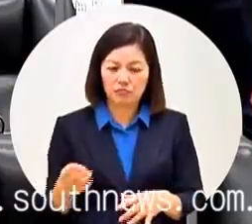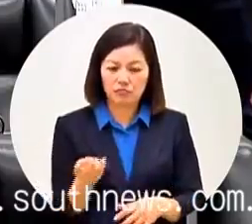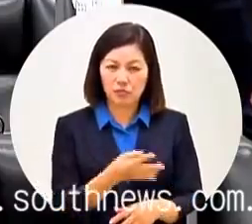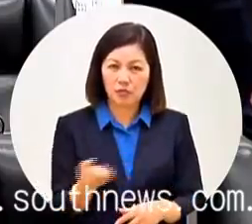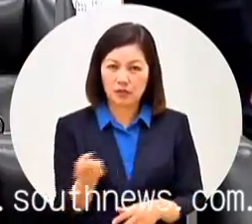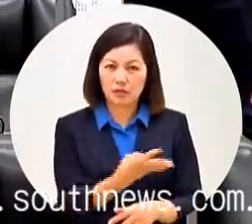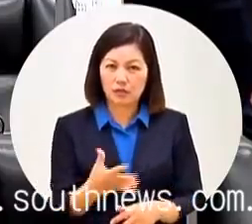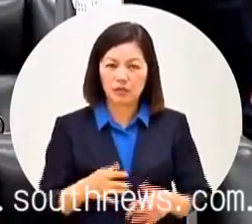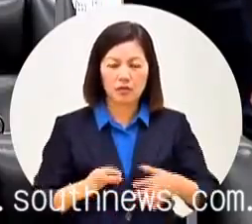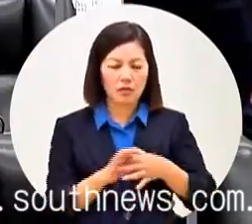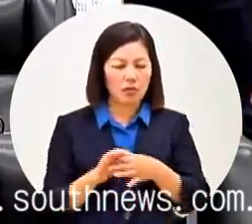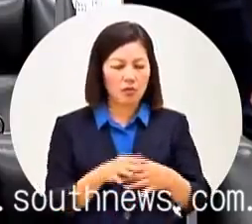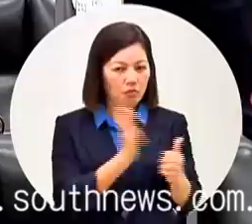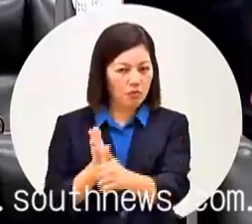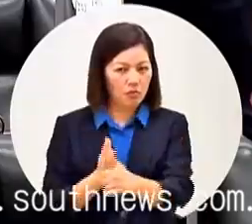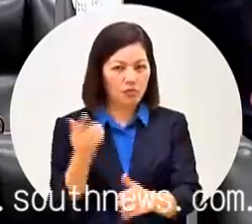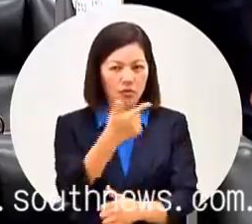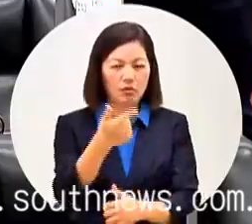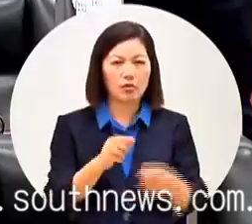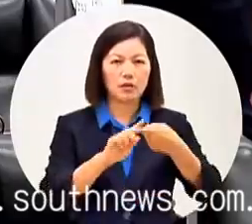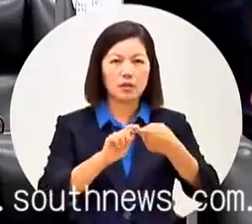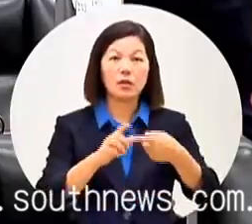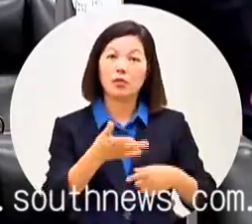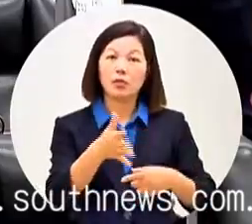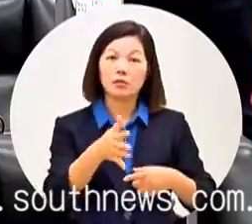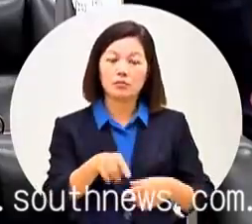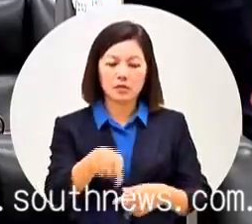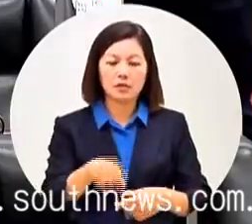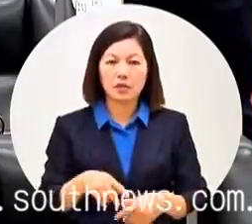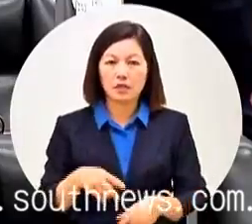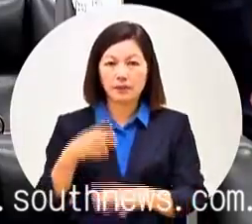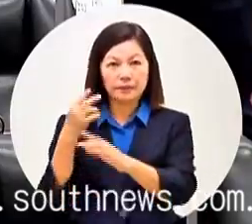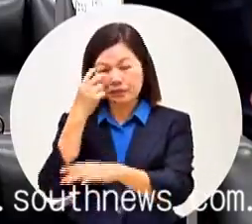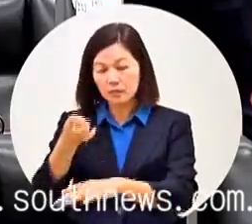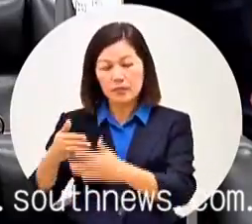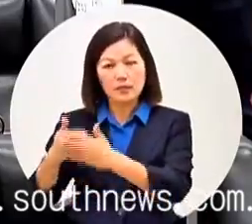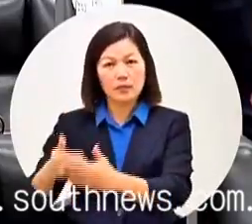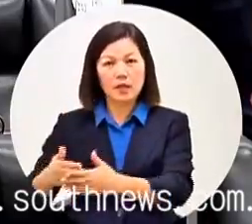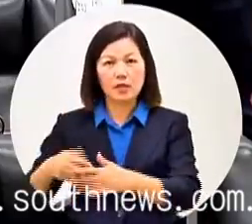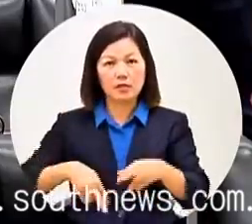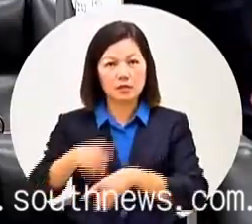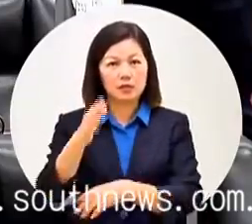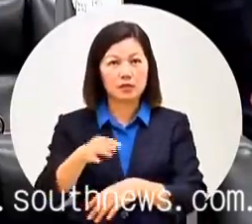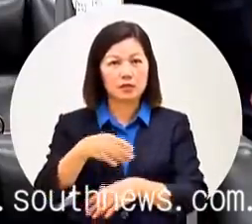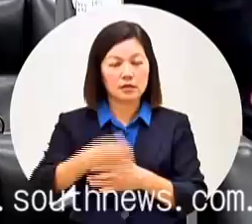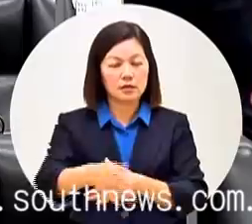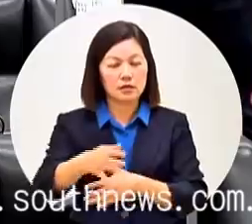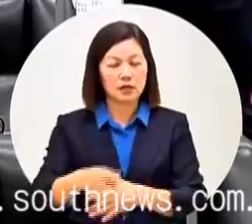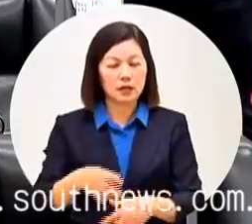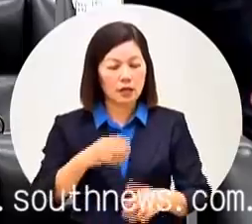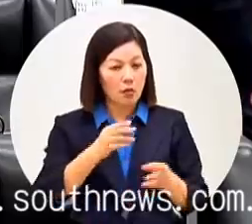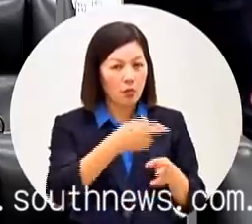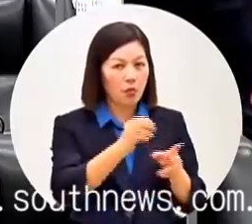出六大问：第一，为什么这一次的访中行程没有通知在野党党团的所有议